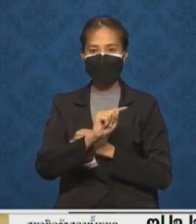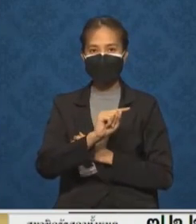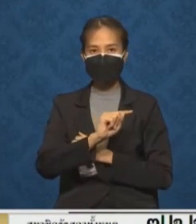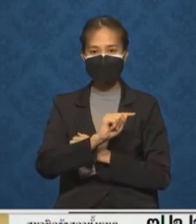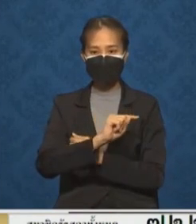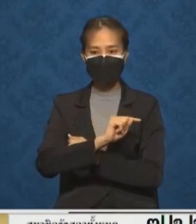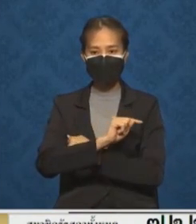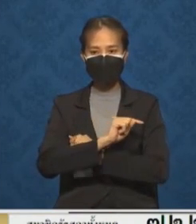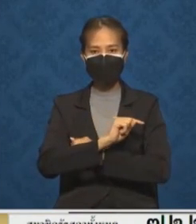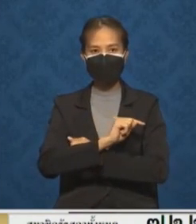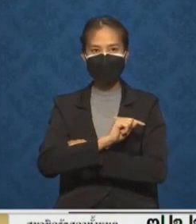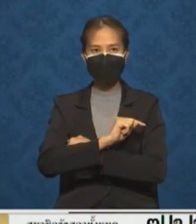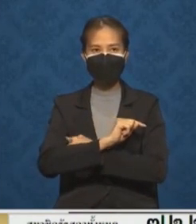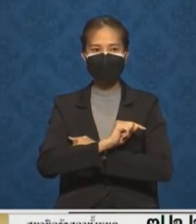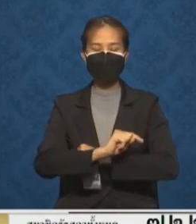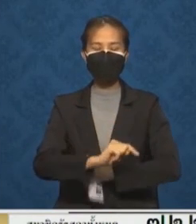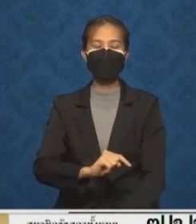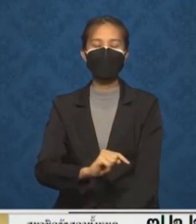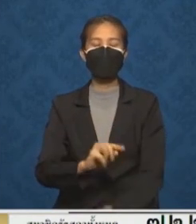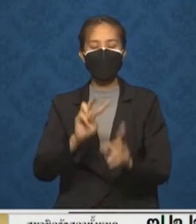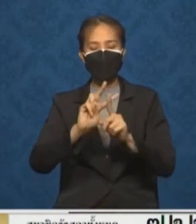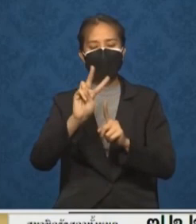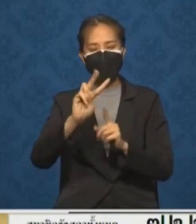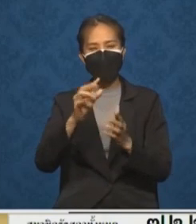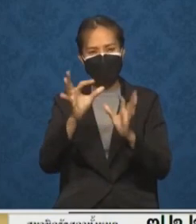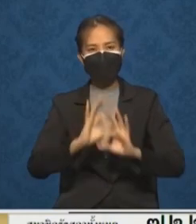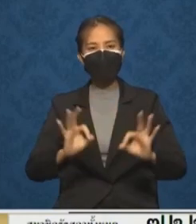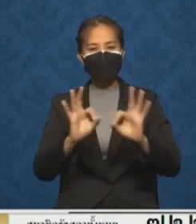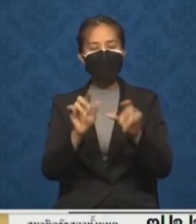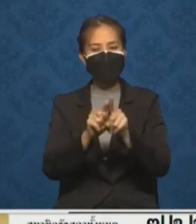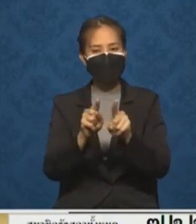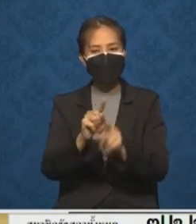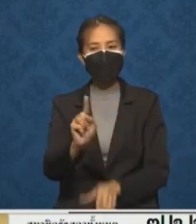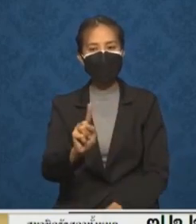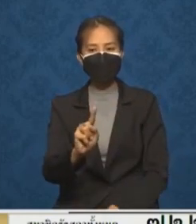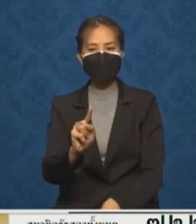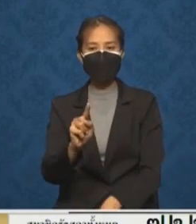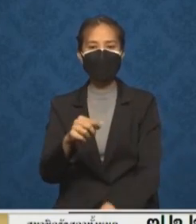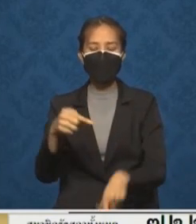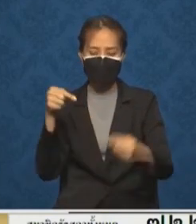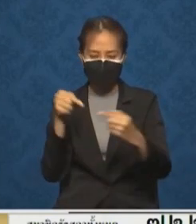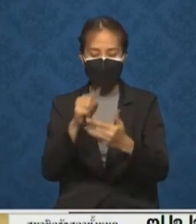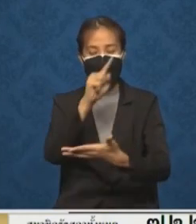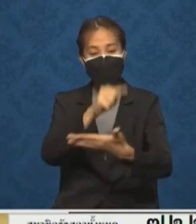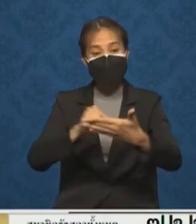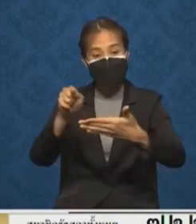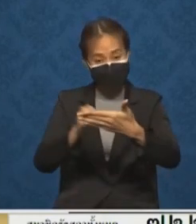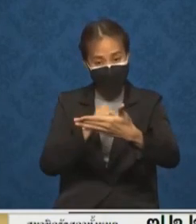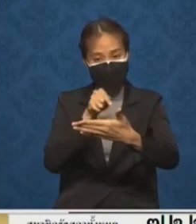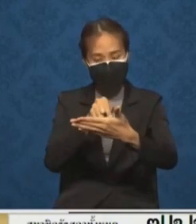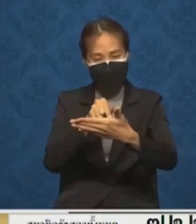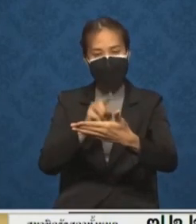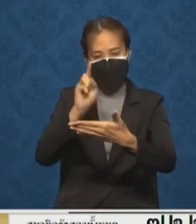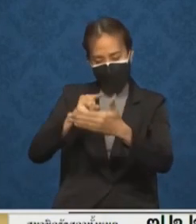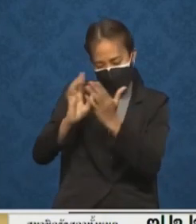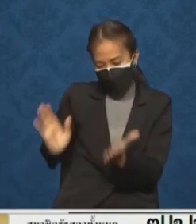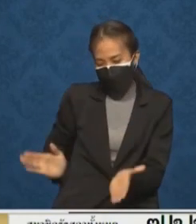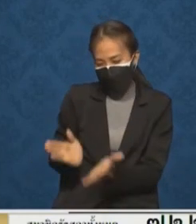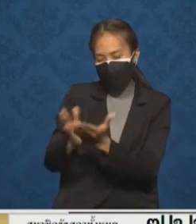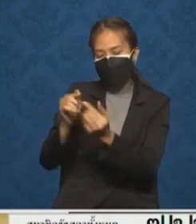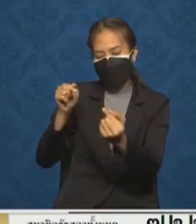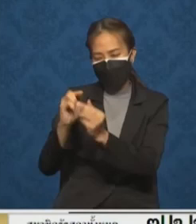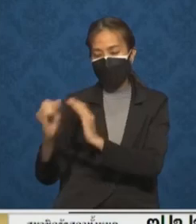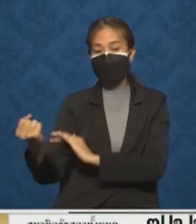คุณลักษณะประการที่2ซึ่งต้องถือว่าสำคัญเช่นเดียวกันก็คือว่าต้องเป็นระบบการเลือกตั้งที่ส่งเสริมให้เกิดความเข้ม